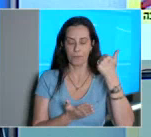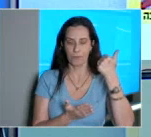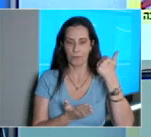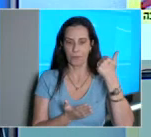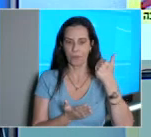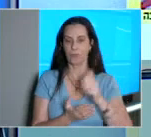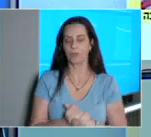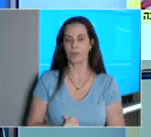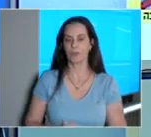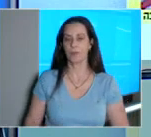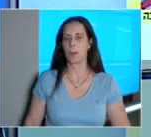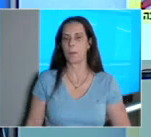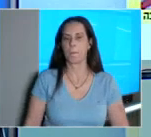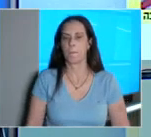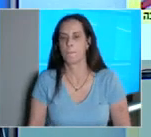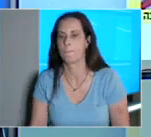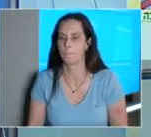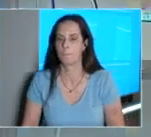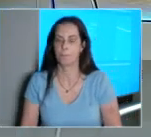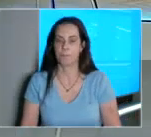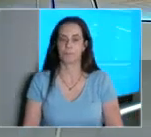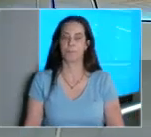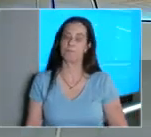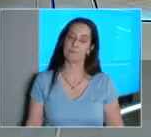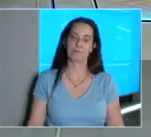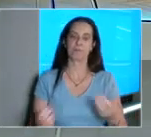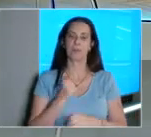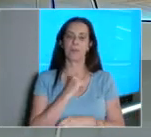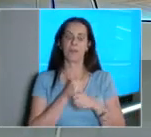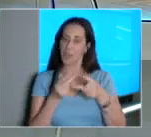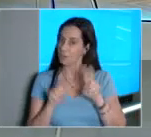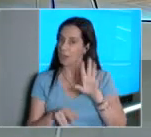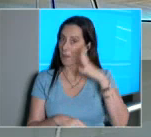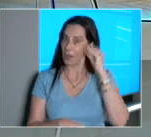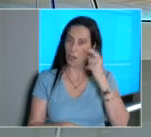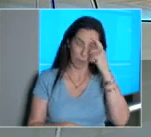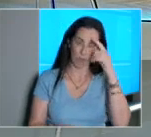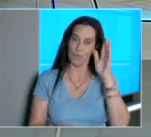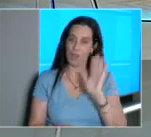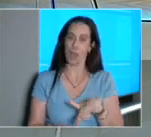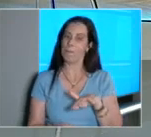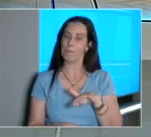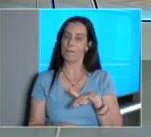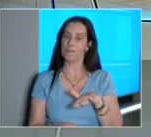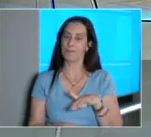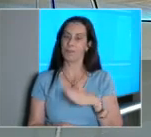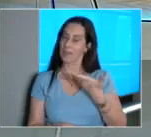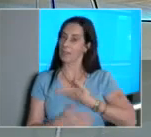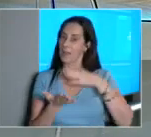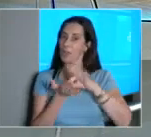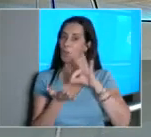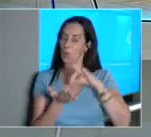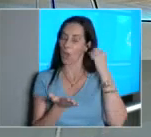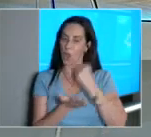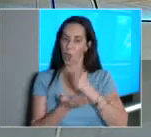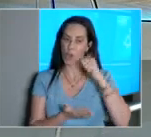בקורס, יירשמו בארץ לתואר ראשון באוניברסיטה. אז אפשר גם ליהנות בהודו וגם לצבור